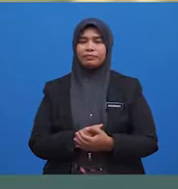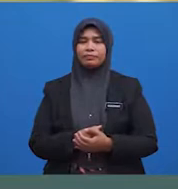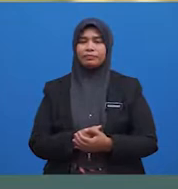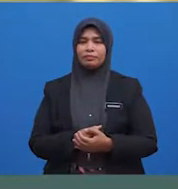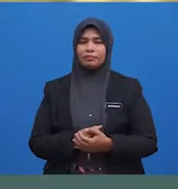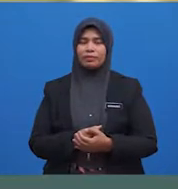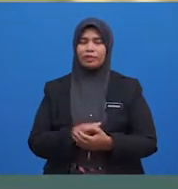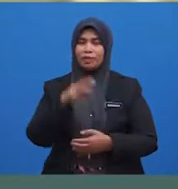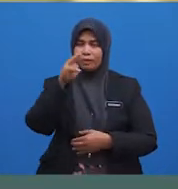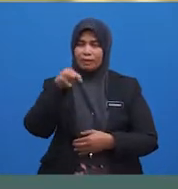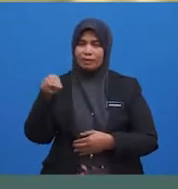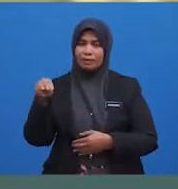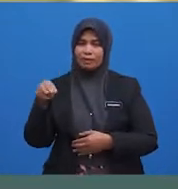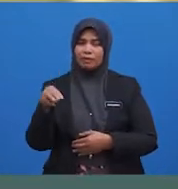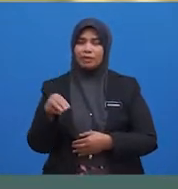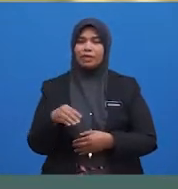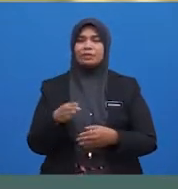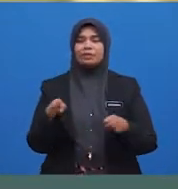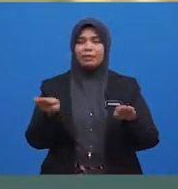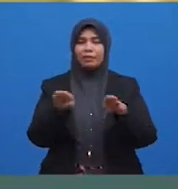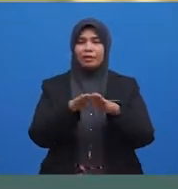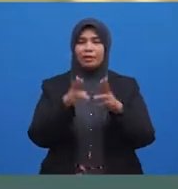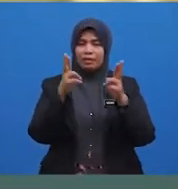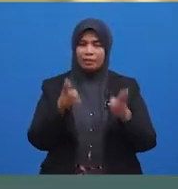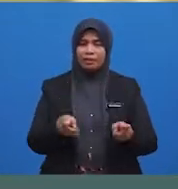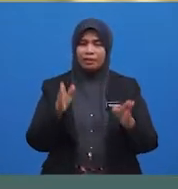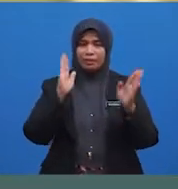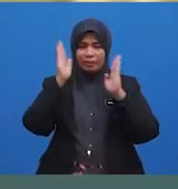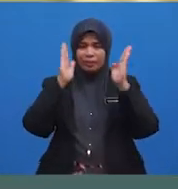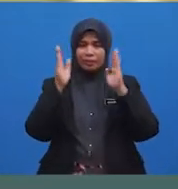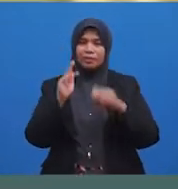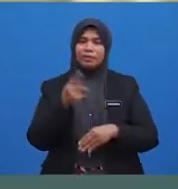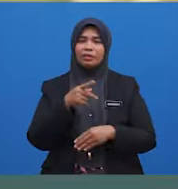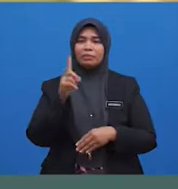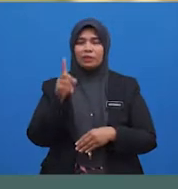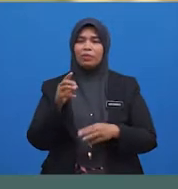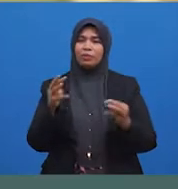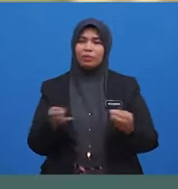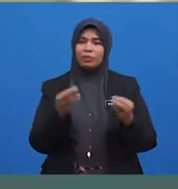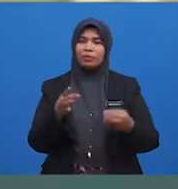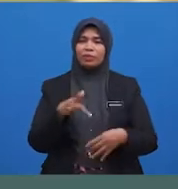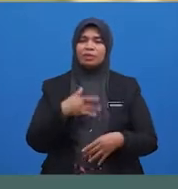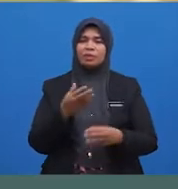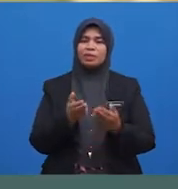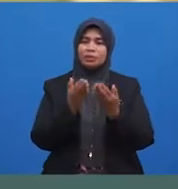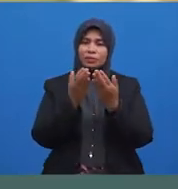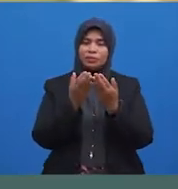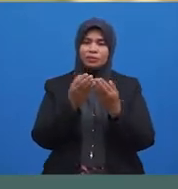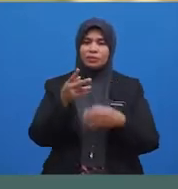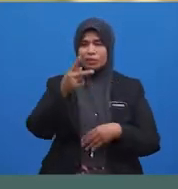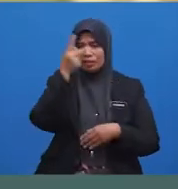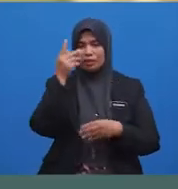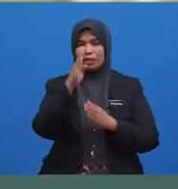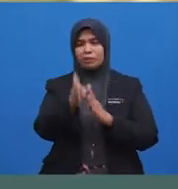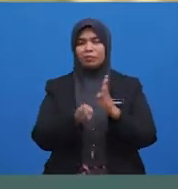emas. Murid-murid, sebagai rakyat Malaysia, kita perlu memupuk rasa syukur. Syukur kerana bumi